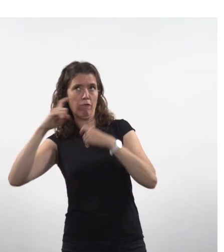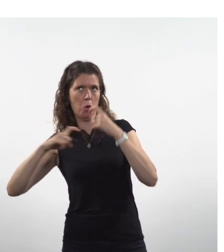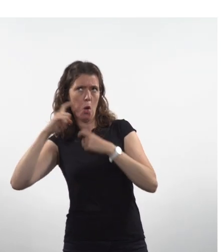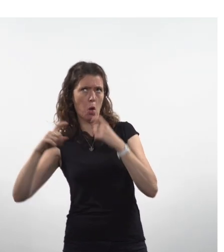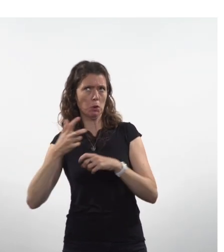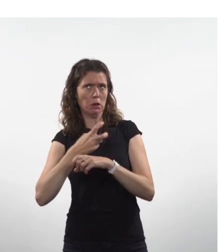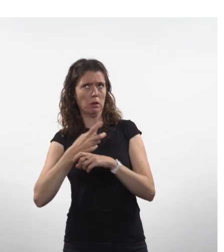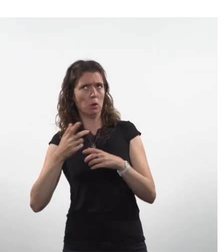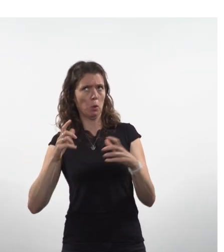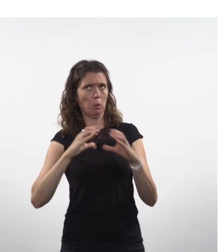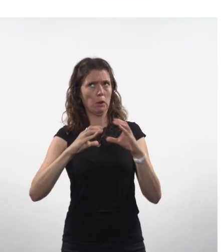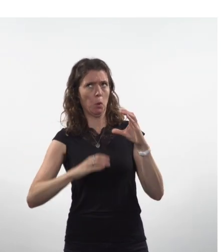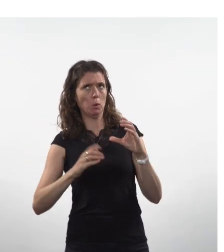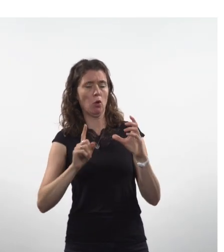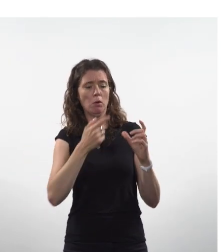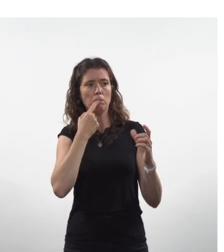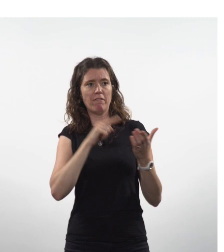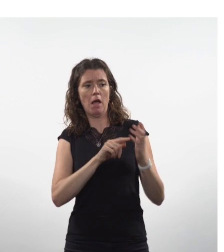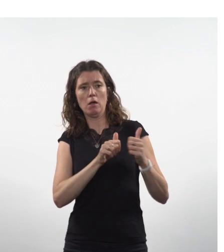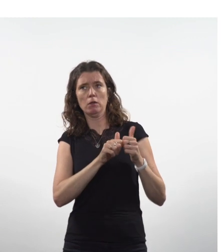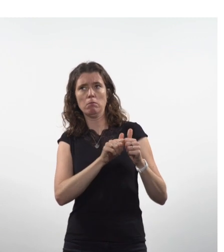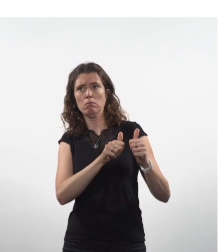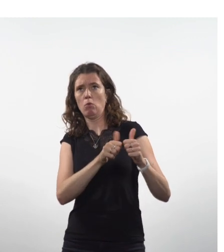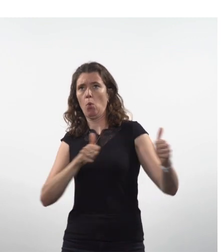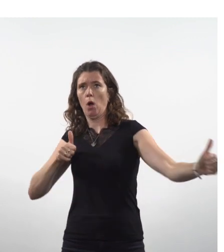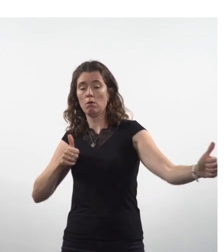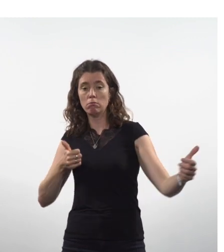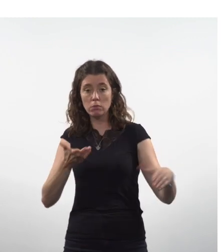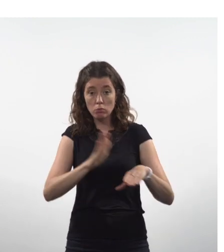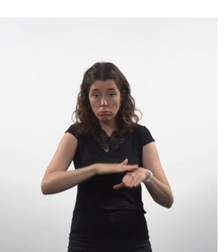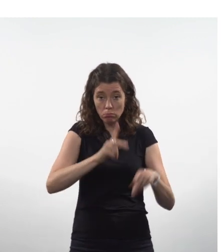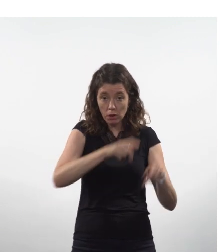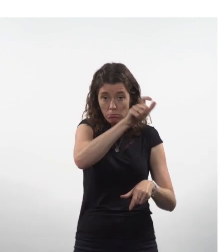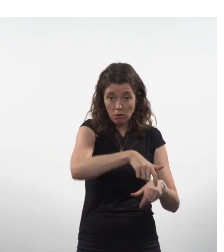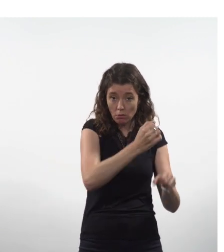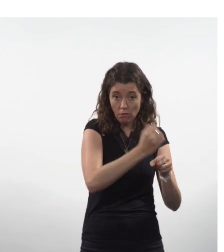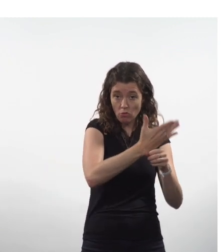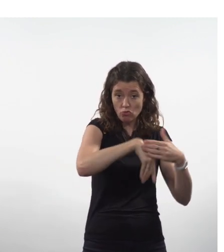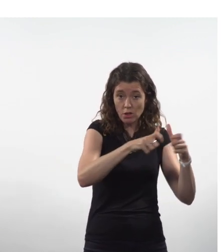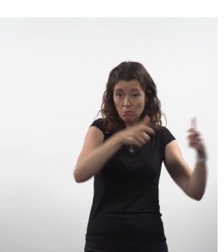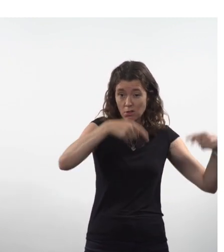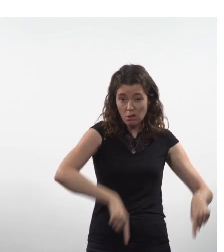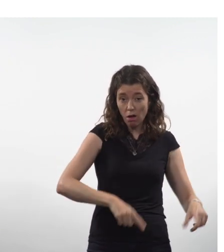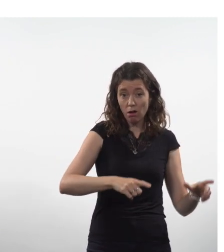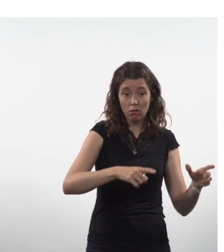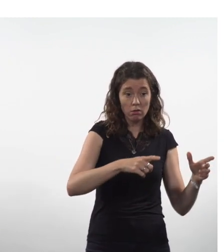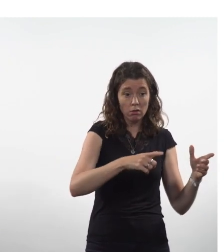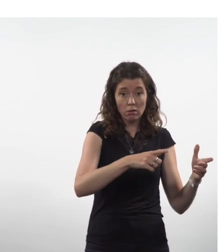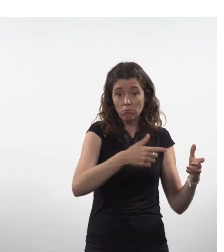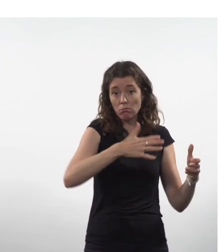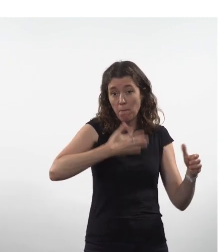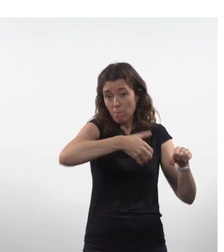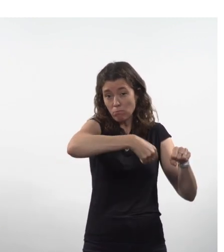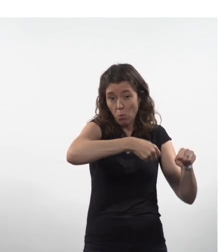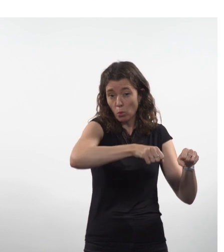difficulté à rentrer en relation, donc je vais plutôt m'asseoir un peu loin. Et puis, mais si ça se trouve, c'est quelqu'un qui travaille au ministère, qui est juste un biker parce qu'il aime bien la